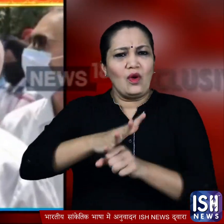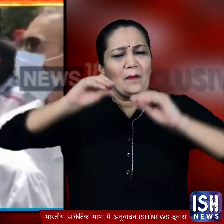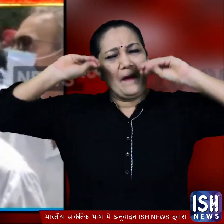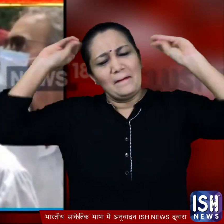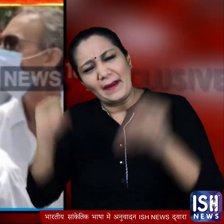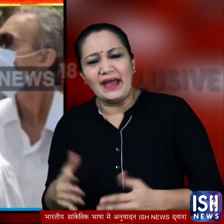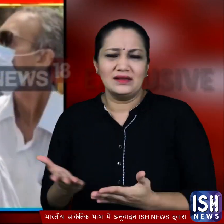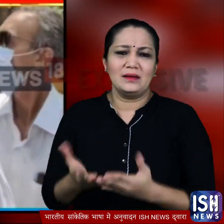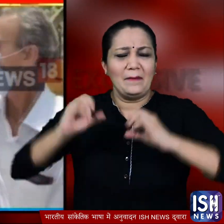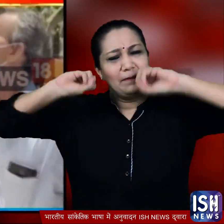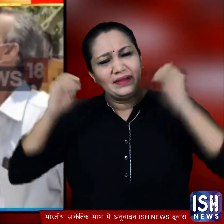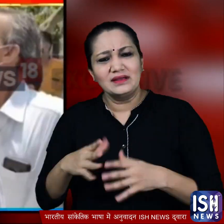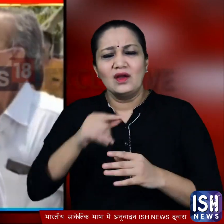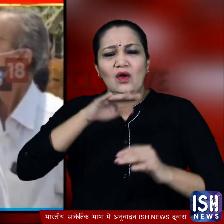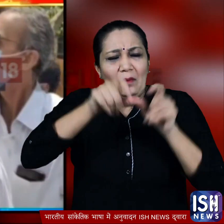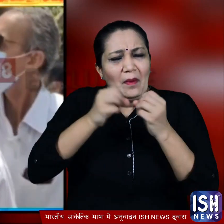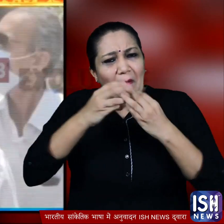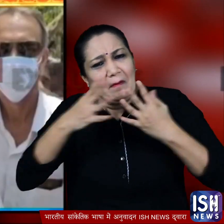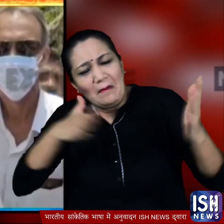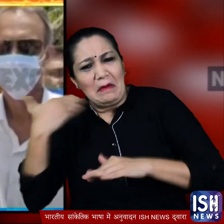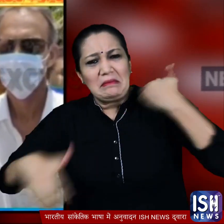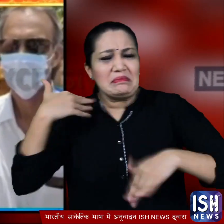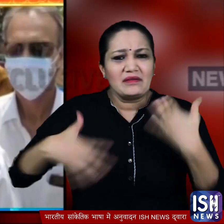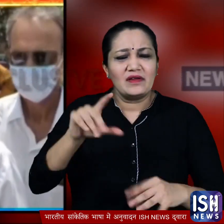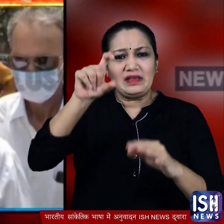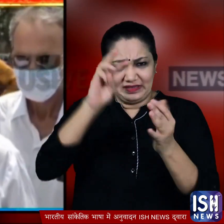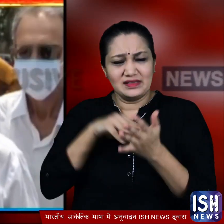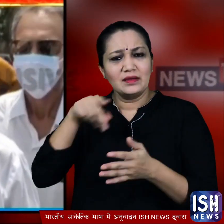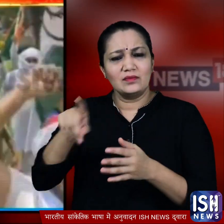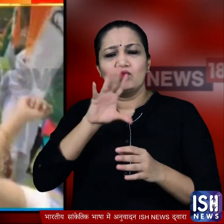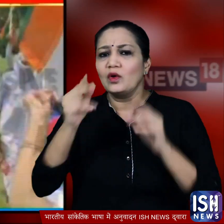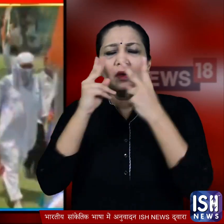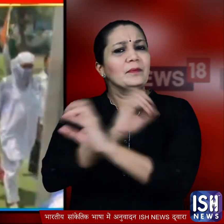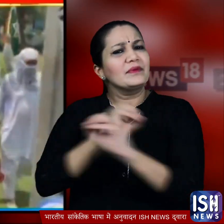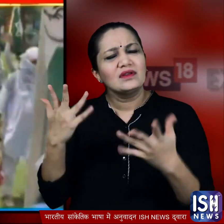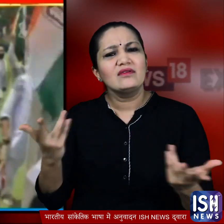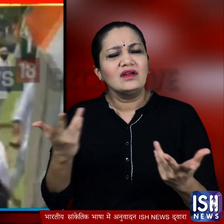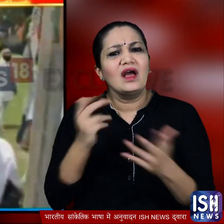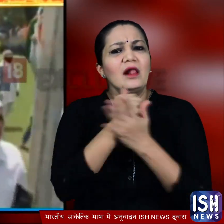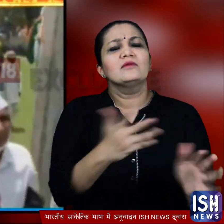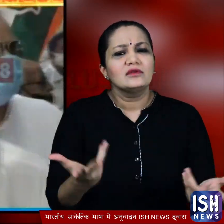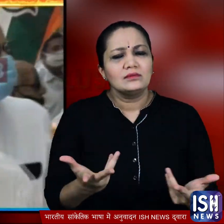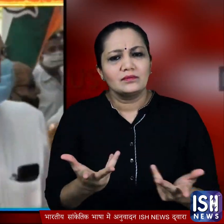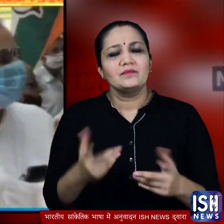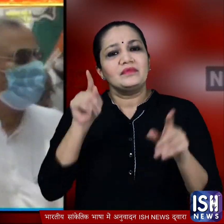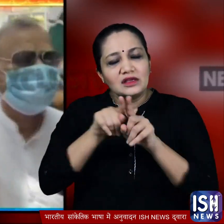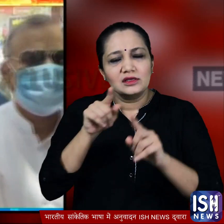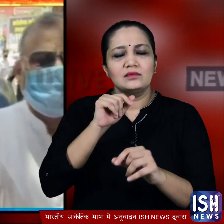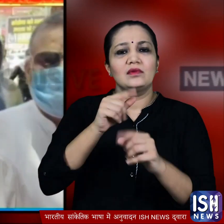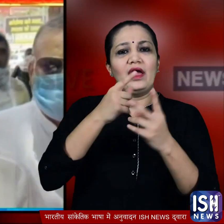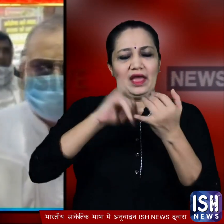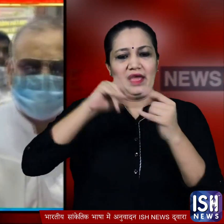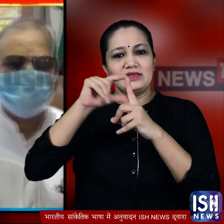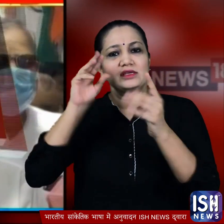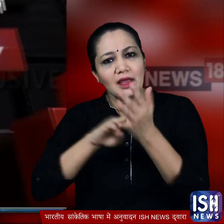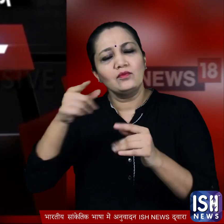हमारे हजारों लोग तड़प तड़प के मर गए तो सीएम कहीं नजर नहीं आए। इस दौरान कांग्रेस की ओर से राज्यपाल के नाम एसडीएम को